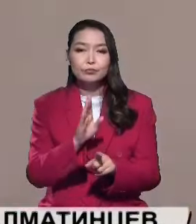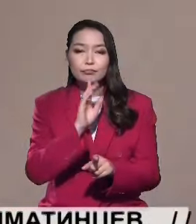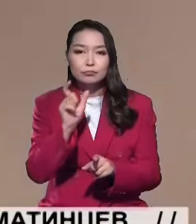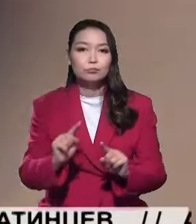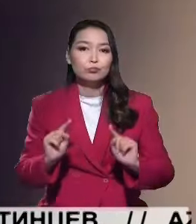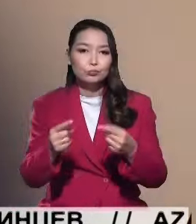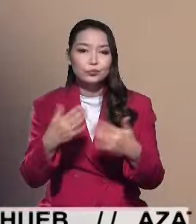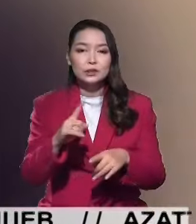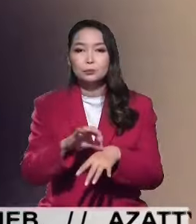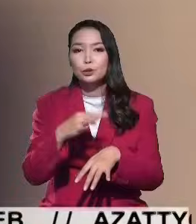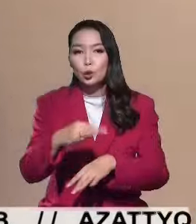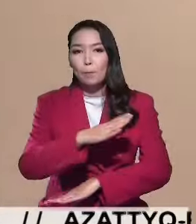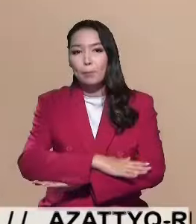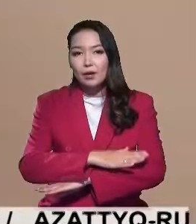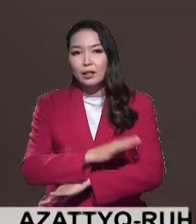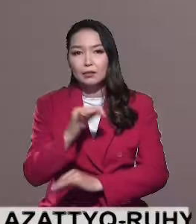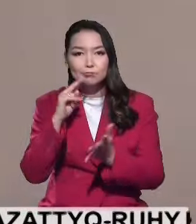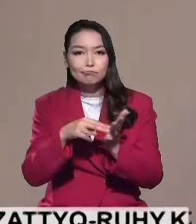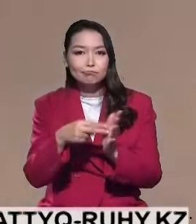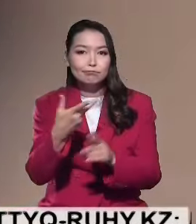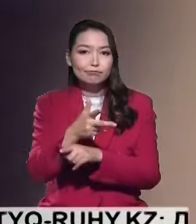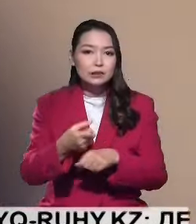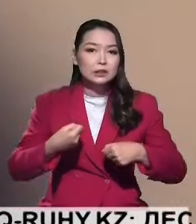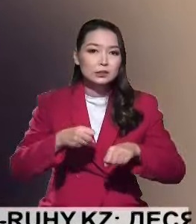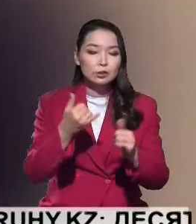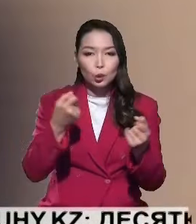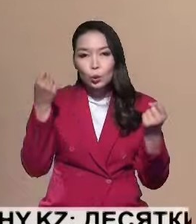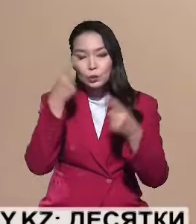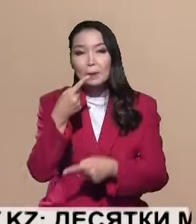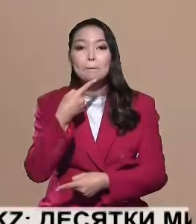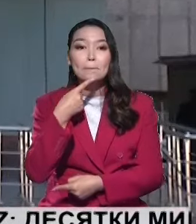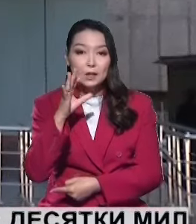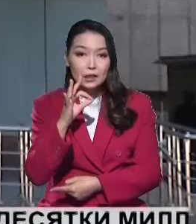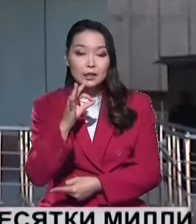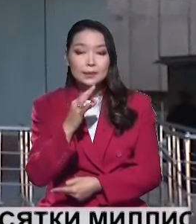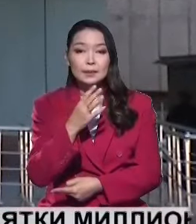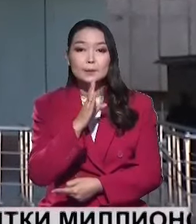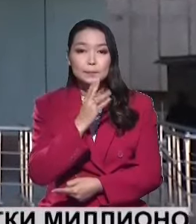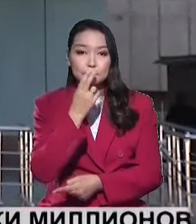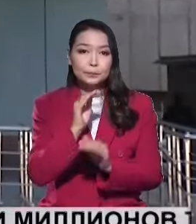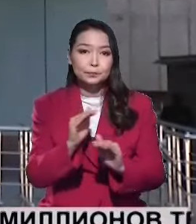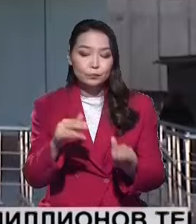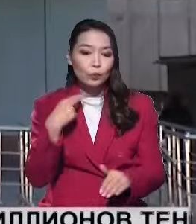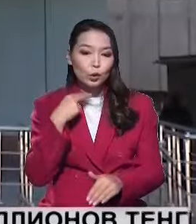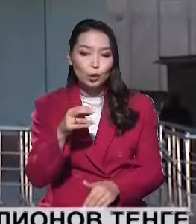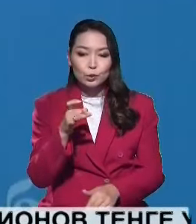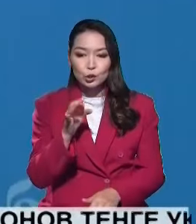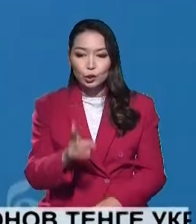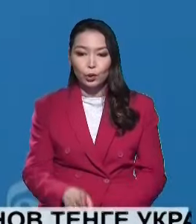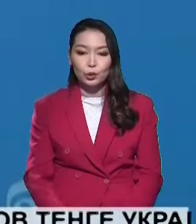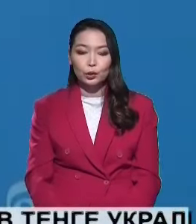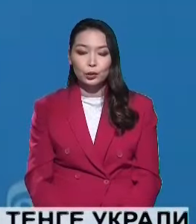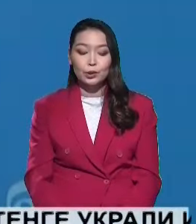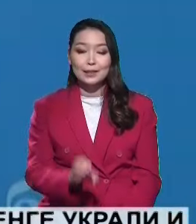жестокого поведения, а также мотив видеофиксации избиения сейчас выясняют полицейские. Несовершеннолетним грозит тюремный срок. Это